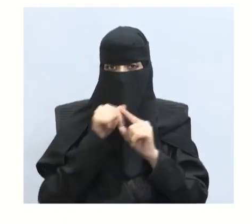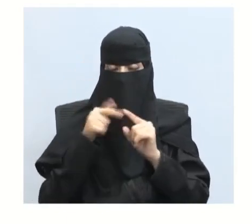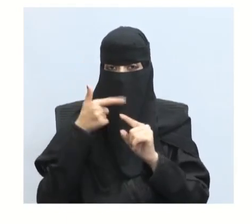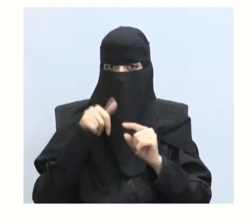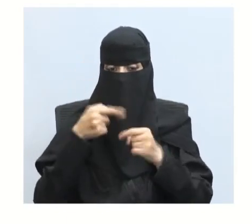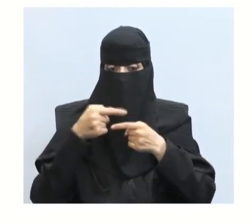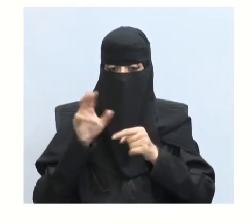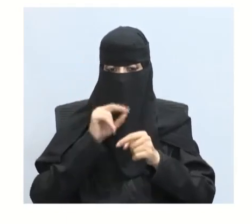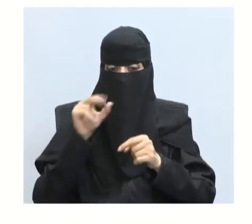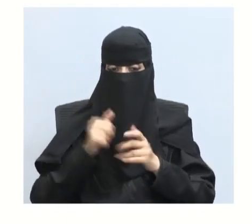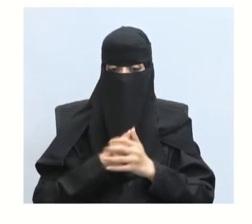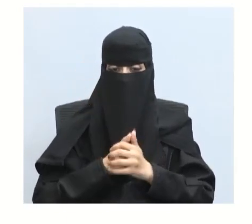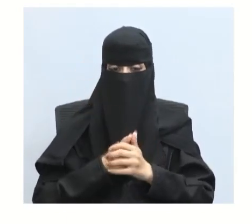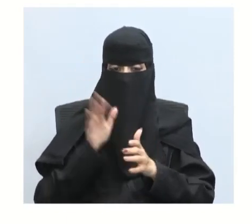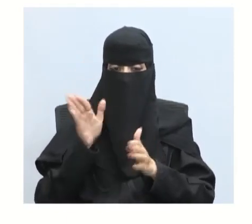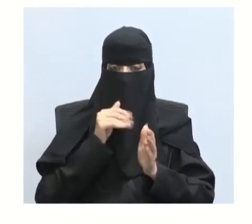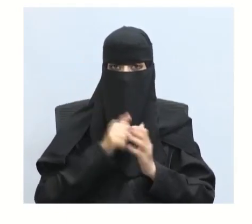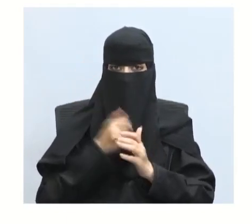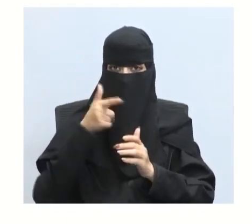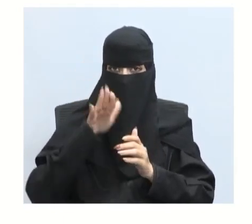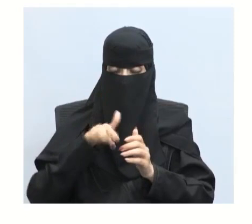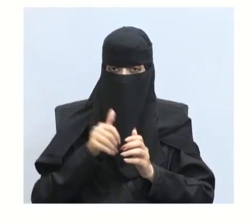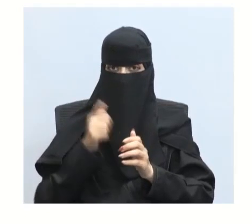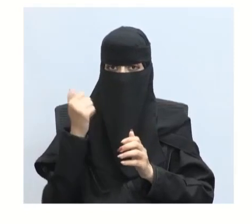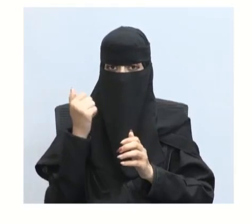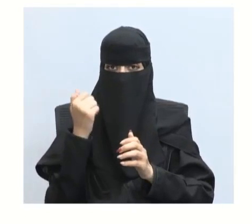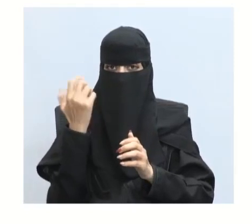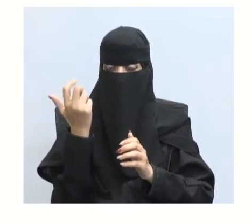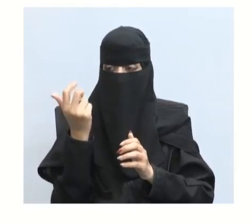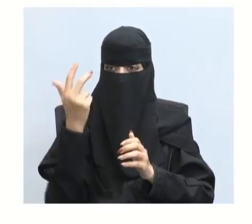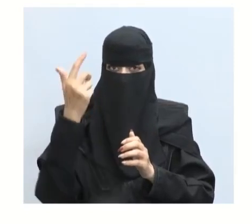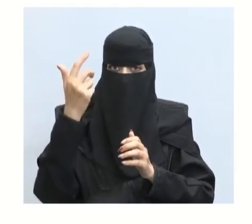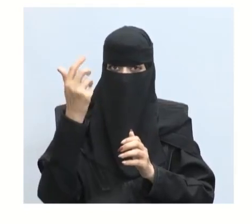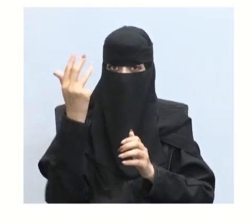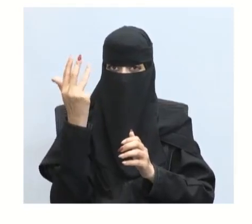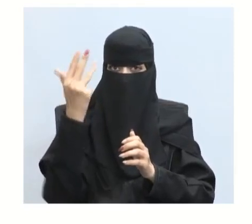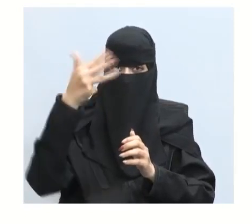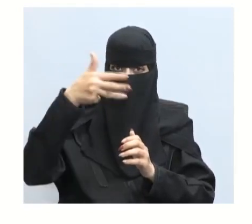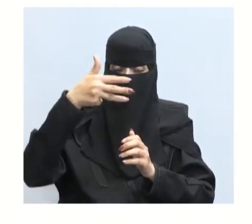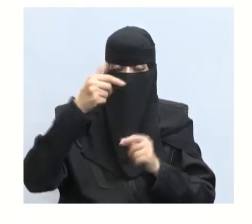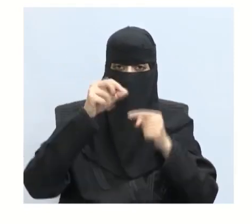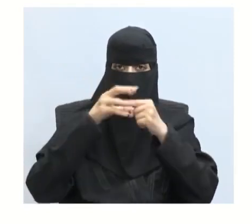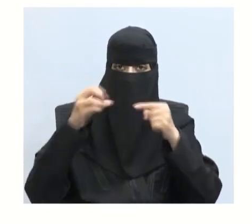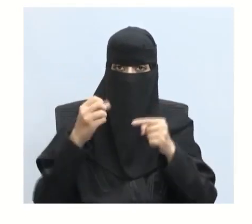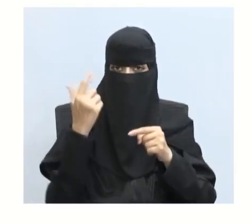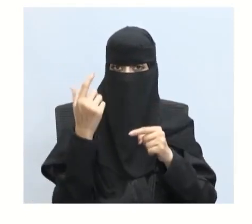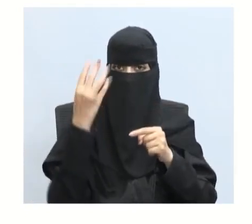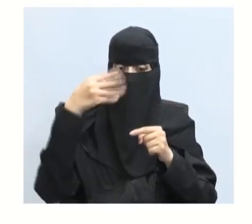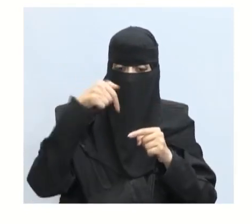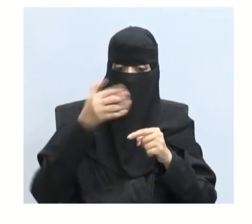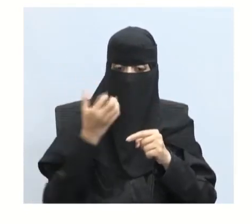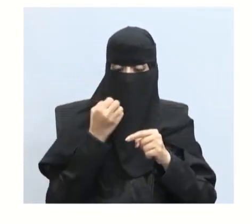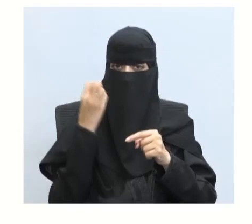تساوي زاويه السقوط اوجد زاويه السقوط 90 ناقص 77 تكون